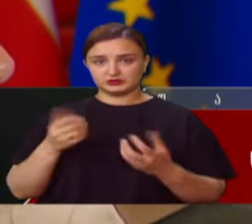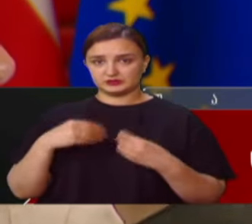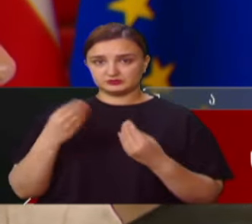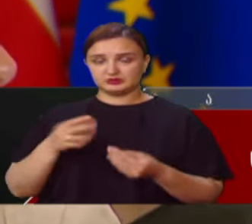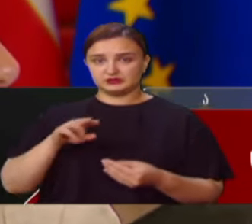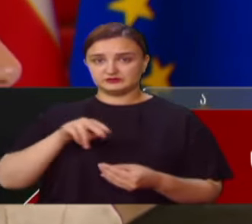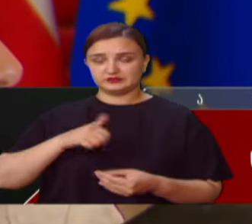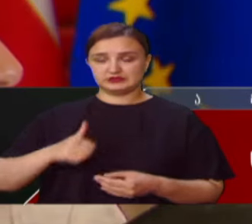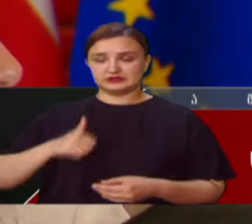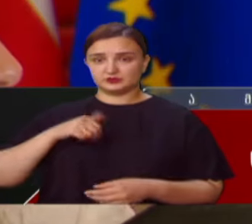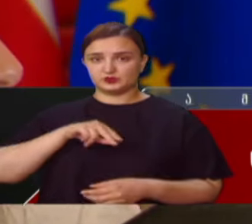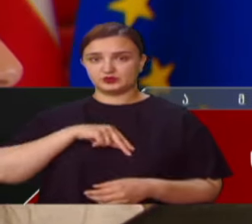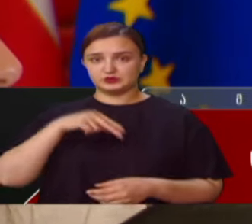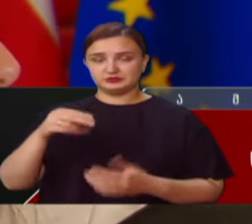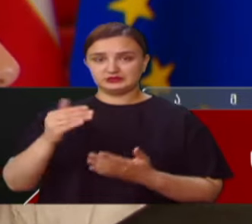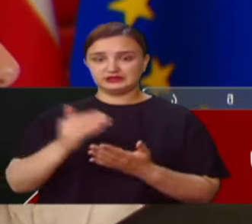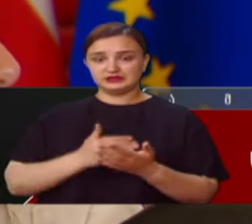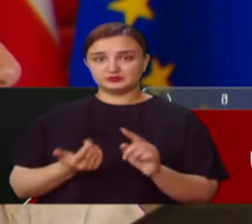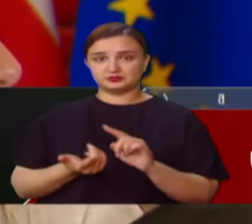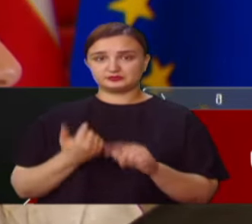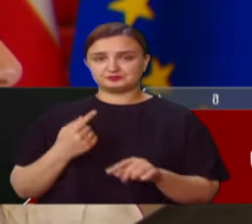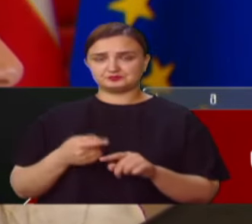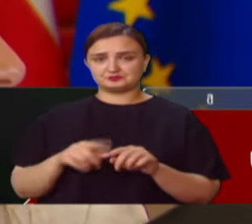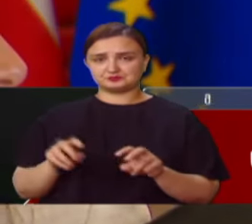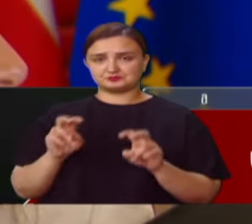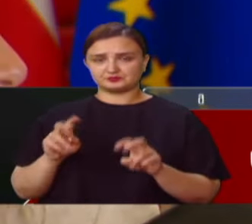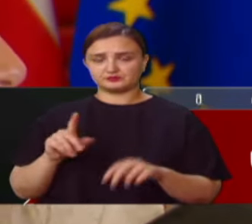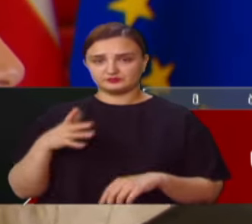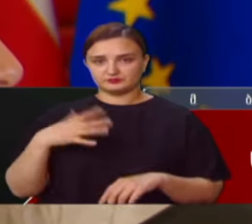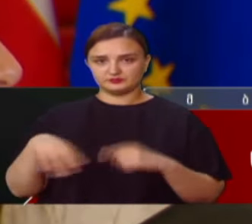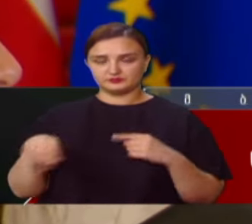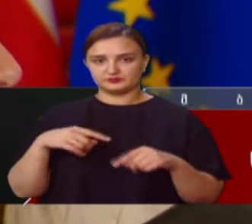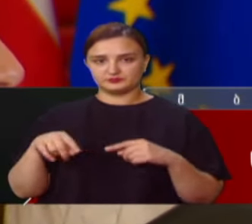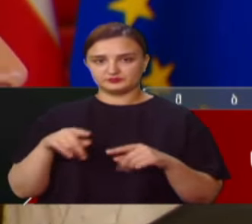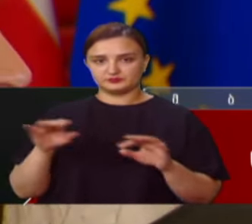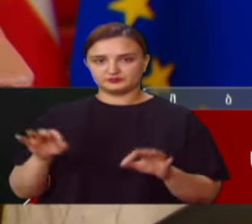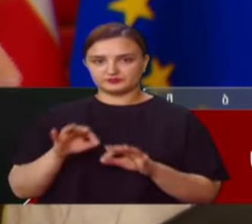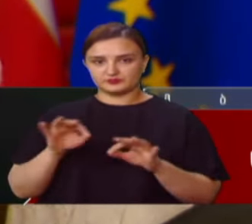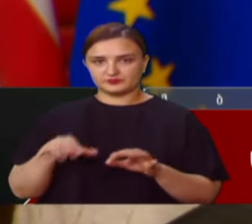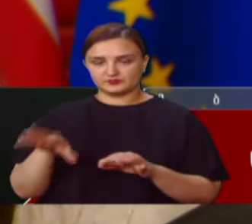ორდენი დასაჯილდოებელი პირების სიიდან, ეს ნიშნავს იმას, რომ ქართული ფეხბურთის არაფერი გაგეგება.